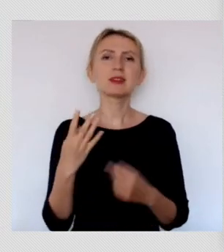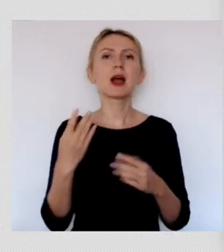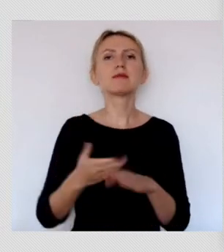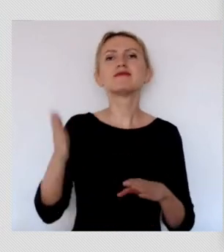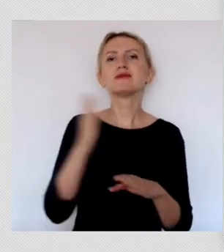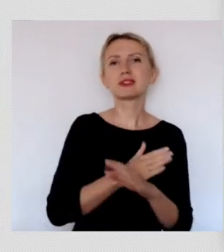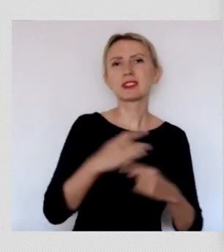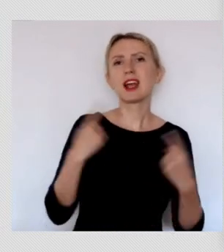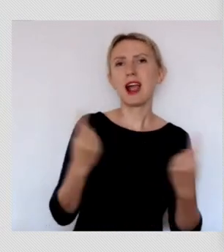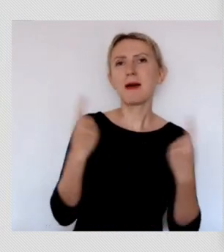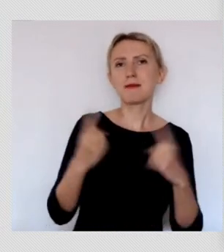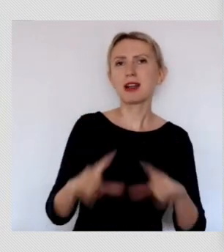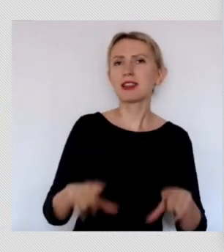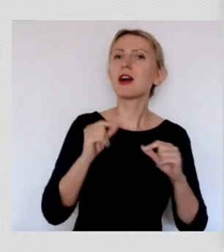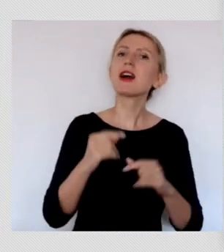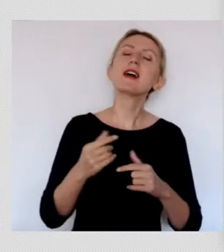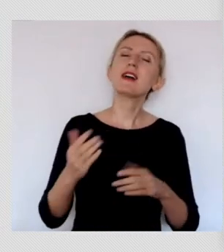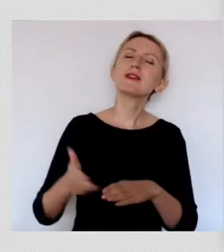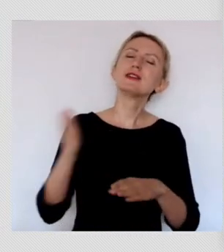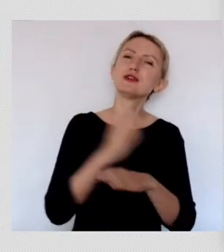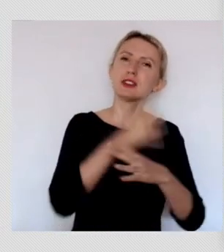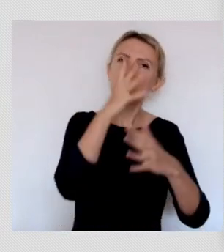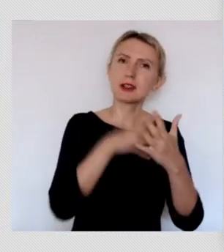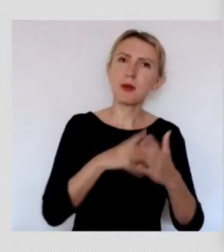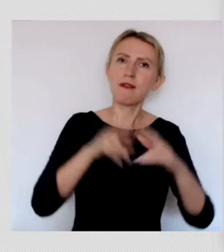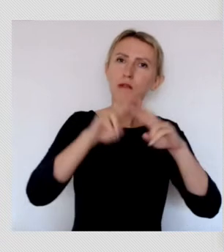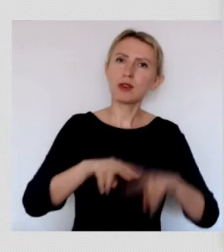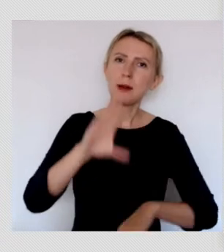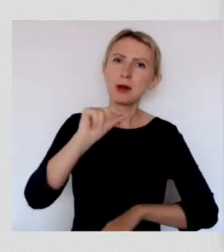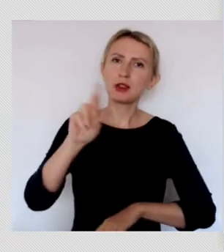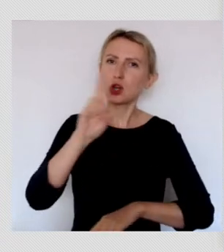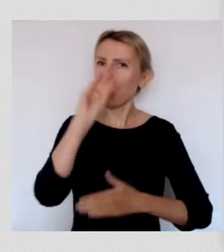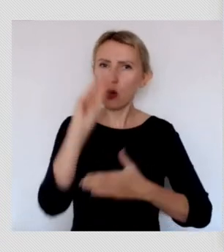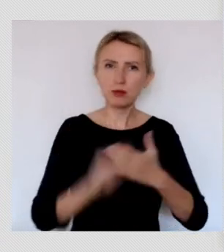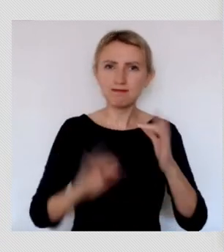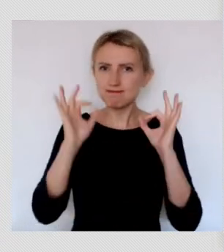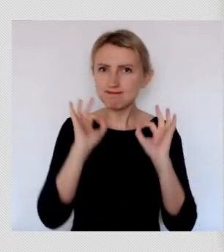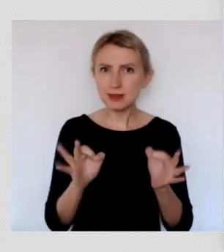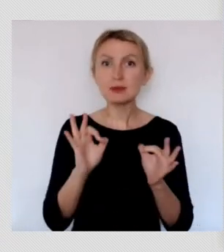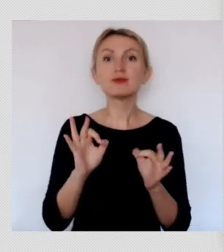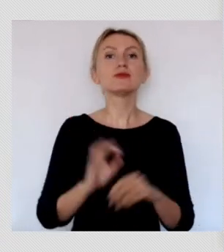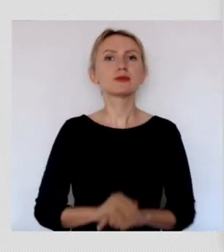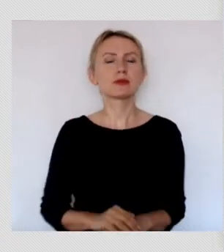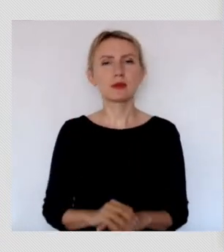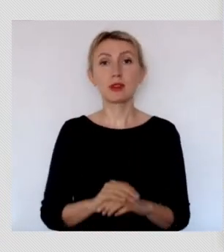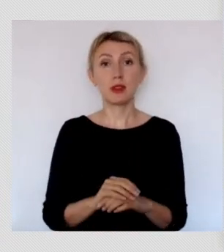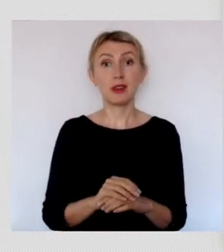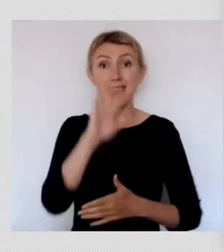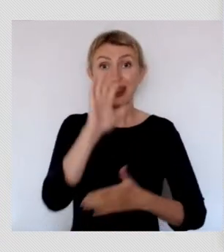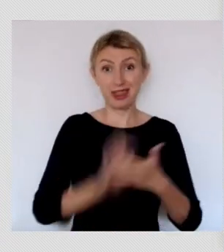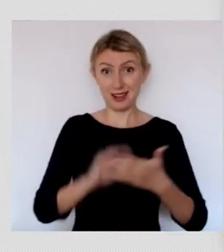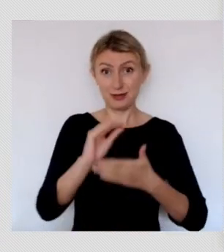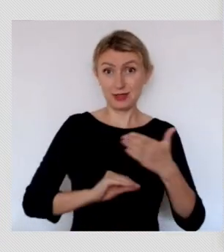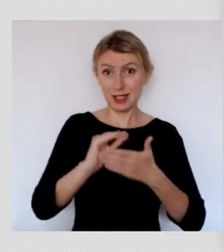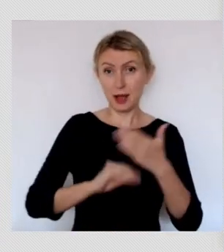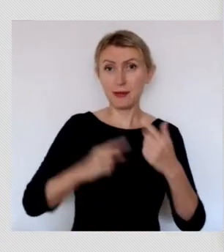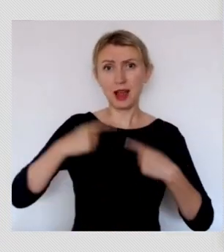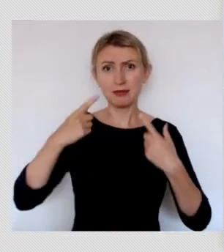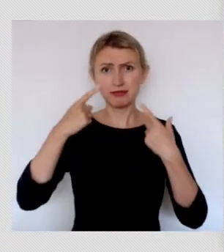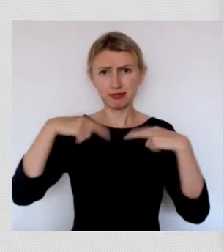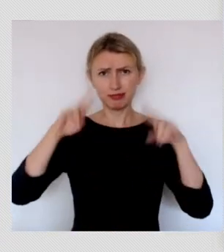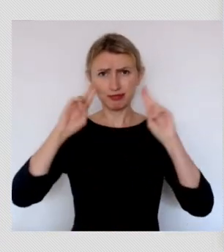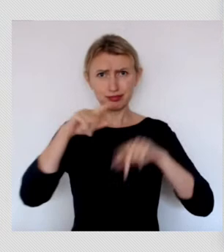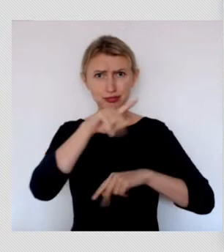bardzo dobrze opisane w poprzednich raportach Fundacji Batorego. Przy okazji pisania tego tekstu zaskoczyła mnie